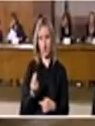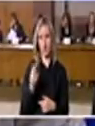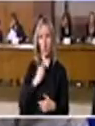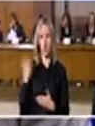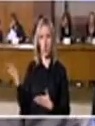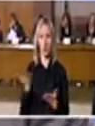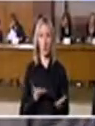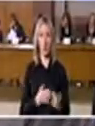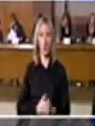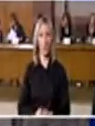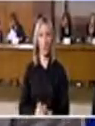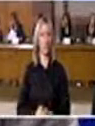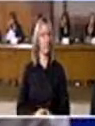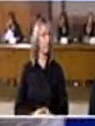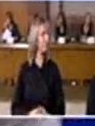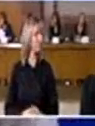Bianconi, izvolite.